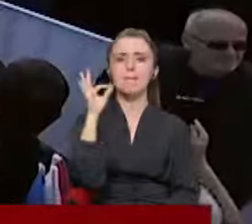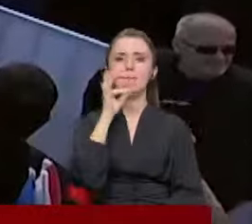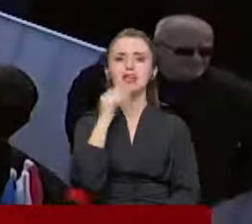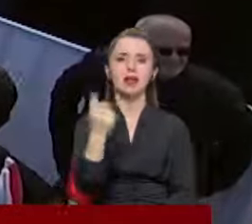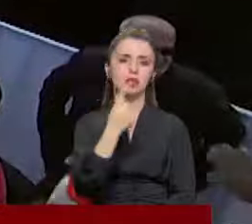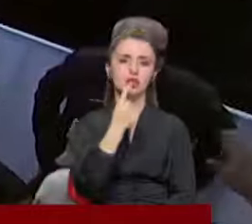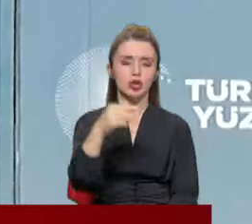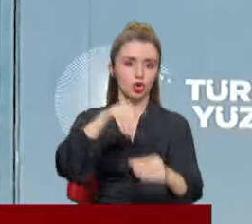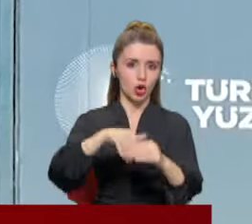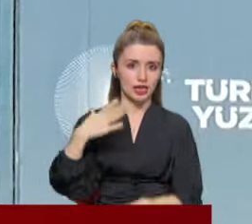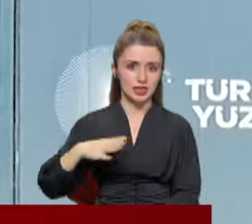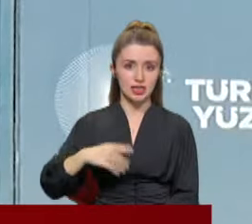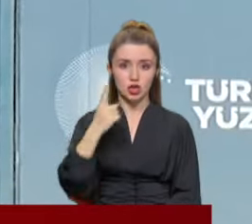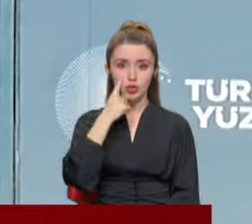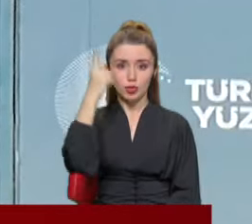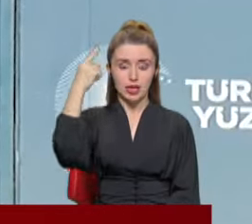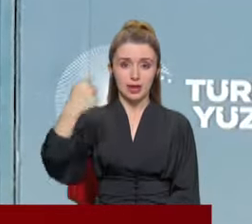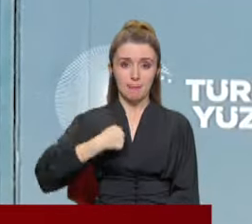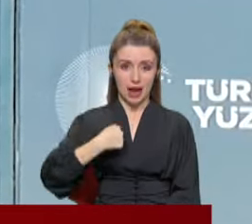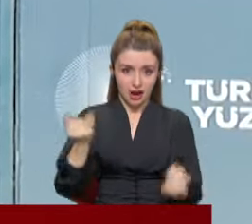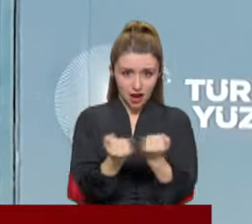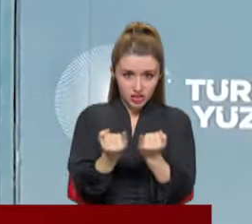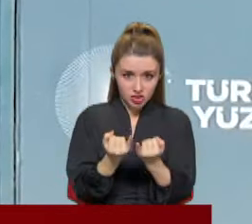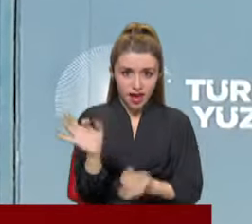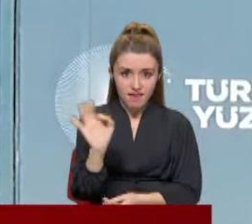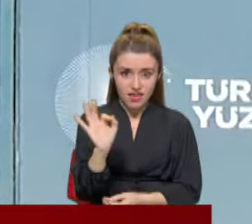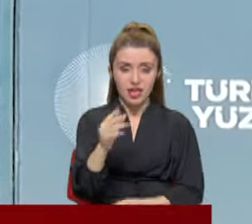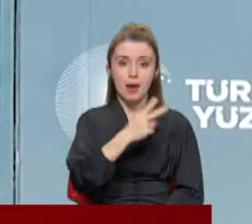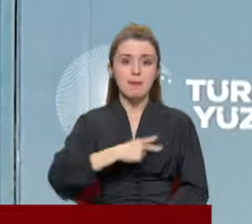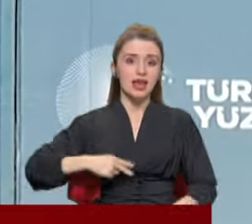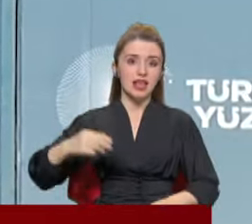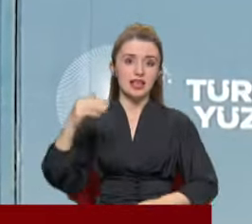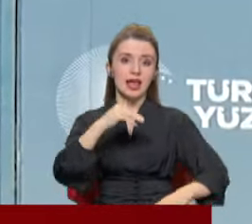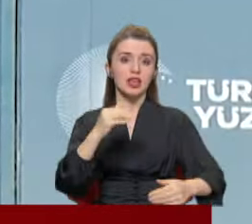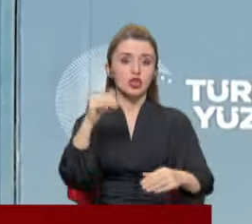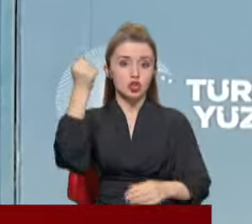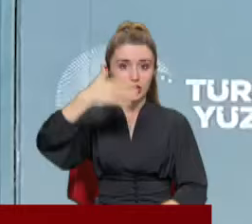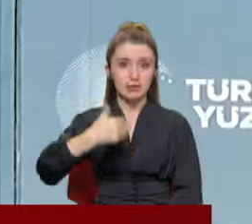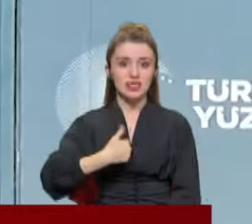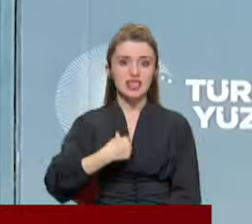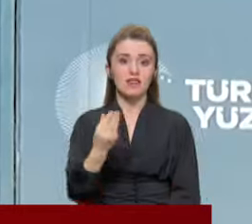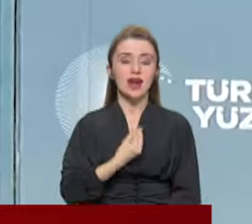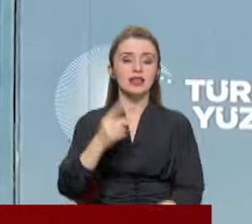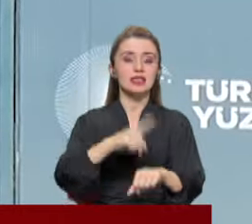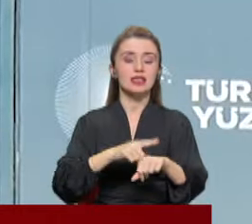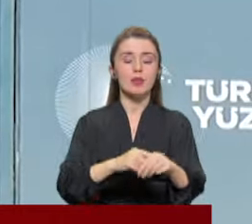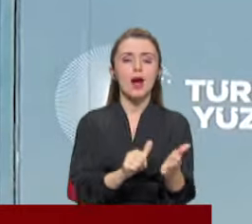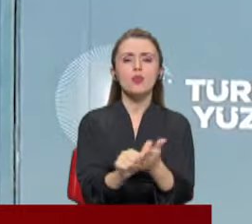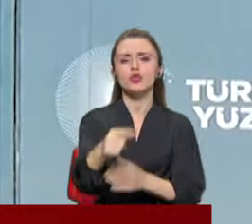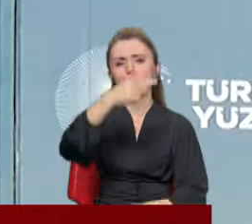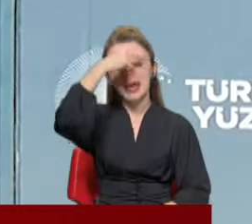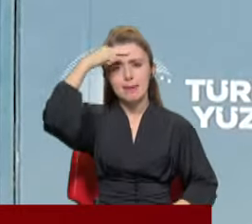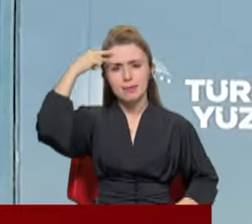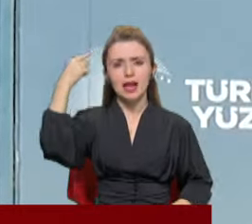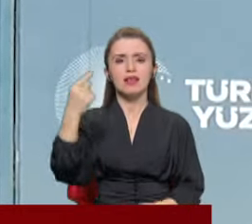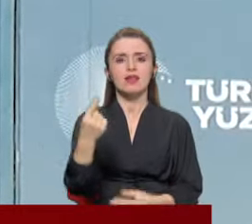vurguyla seçmenden oy istedi. Cumhurbaşkanı bu kardeşiniz mi? Yerel yönetimi bizlere verdiğiniz zaman bütün